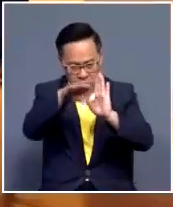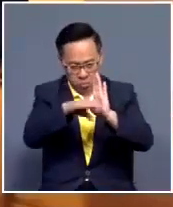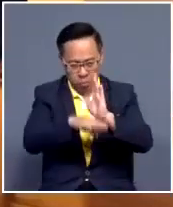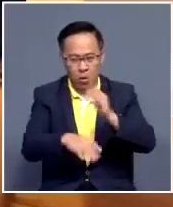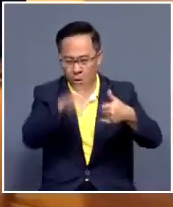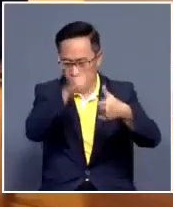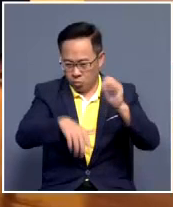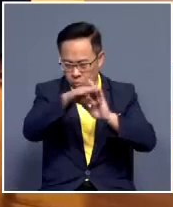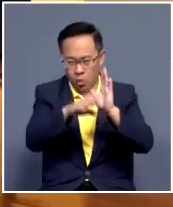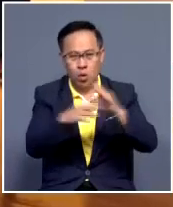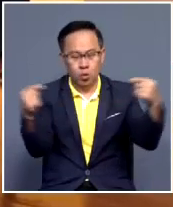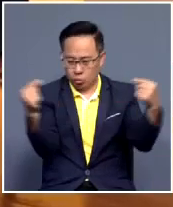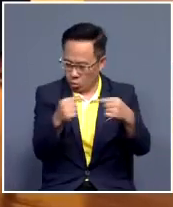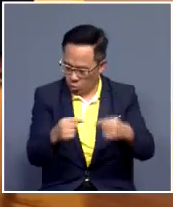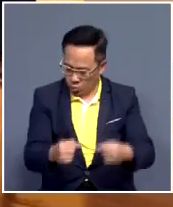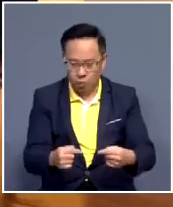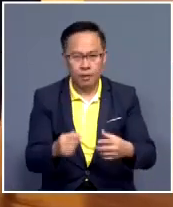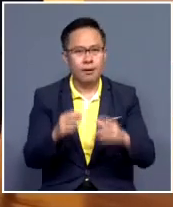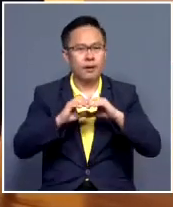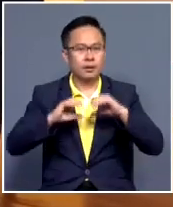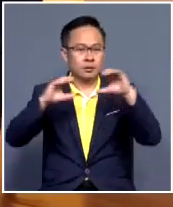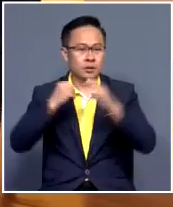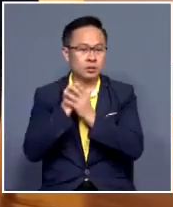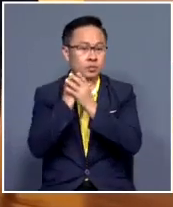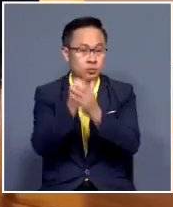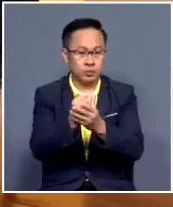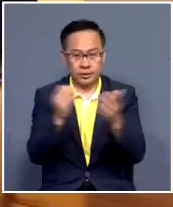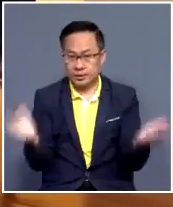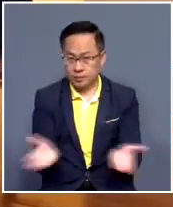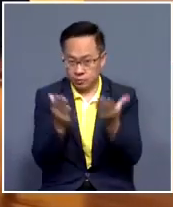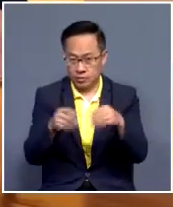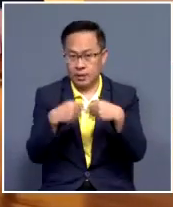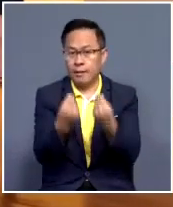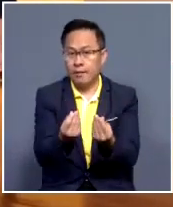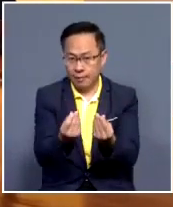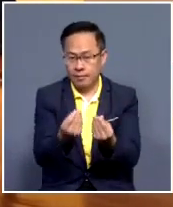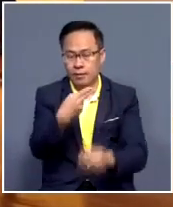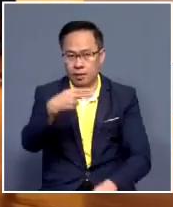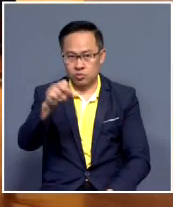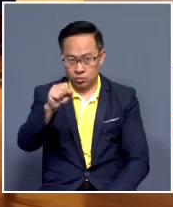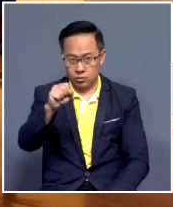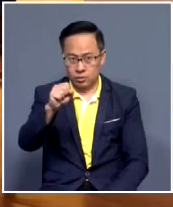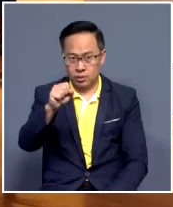ความต้องการของภาคชนพัฒนากรรมเรารัฐบาลจะสนับสนุนนะให้หลักสูตรละ